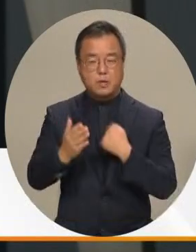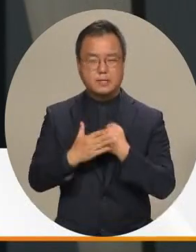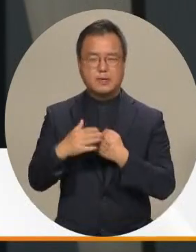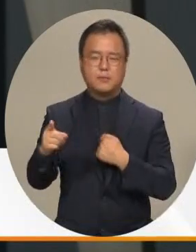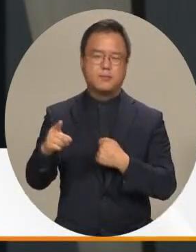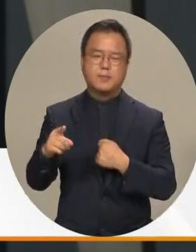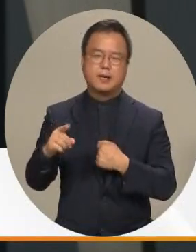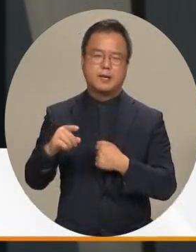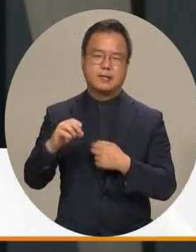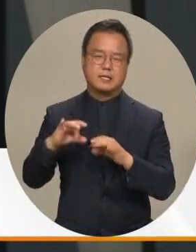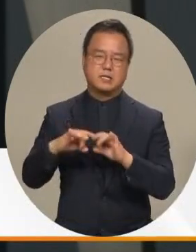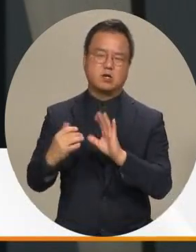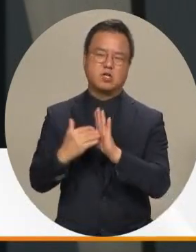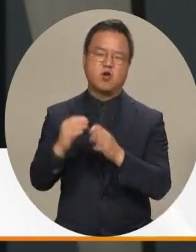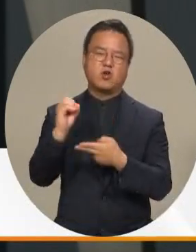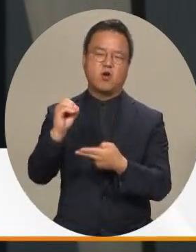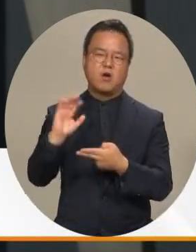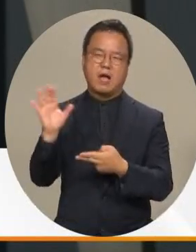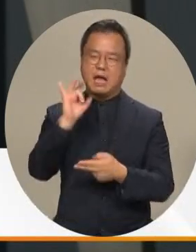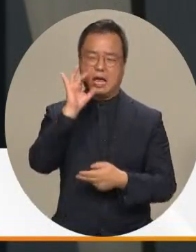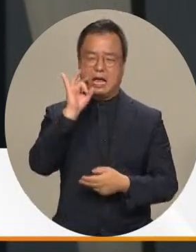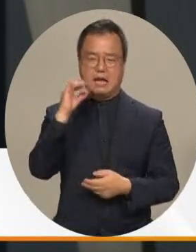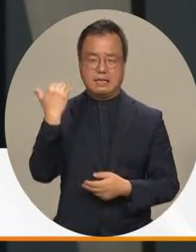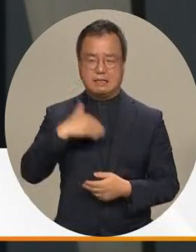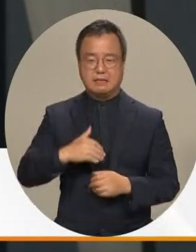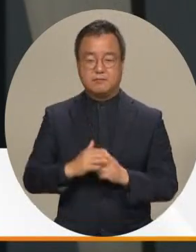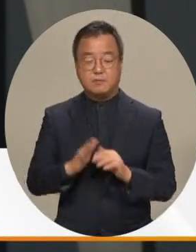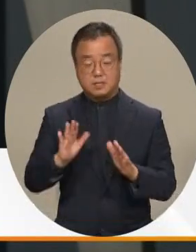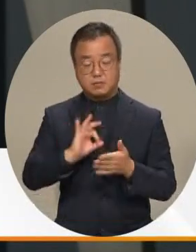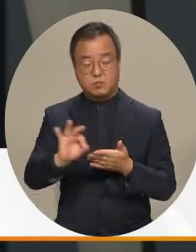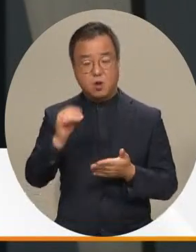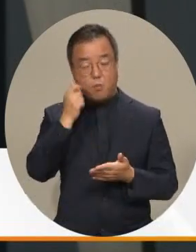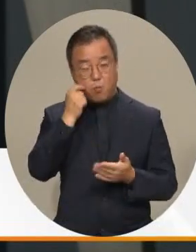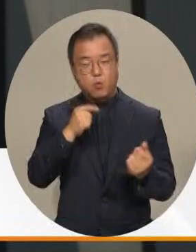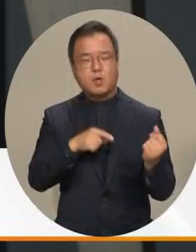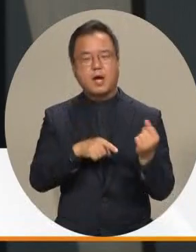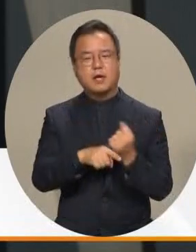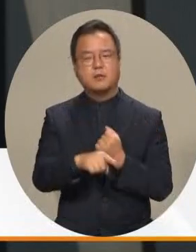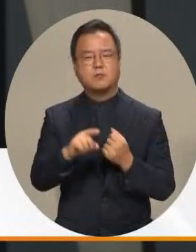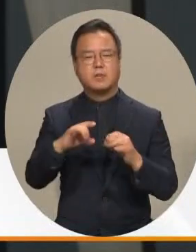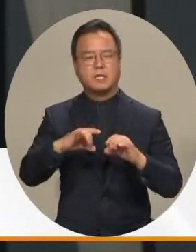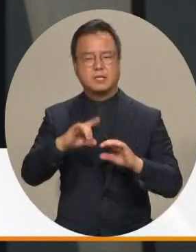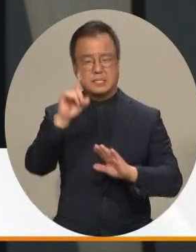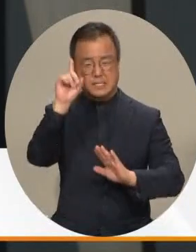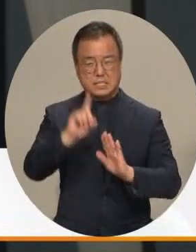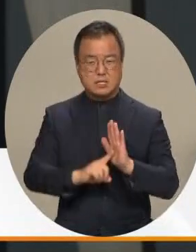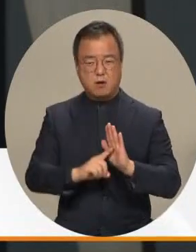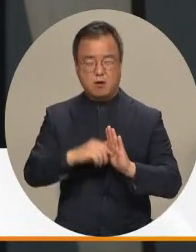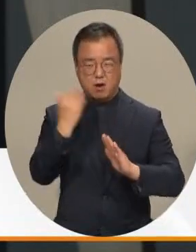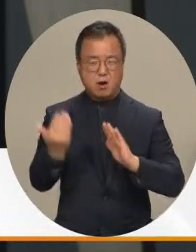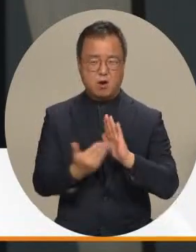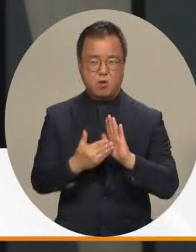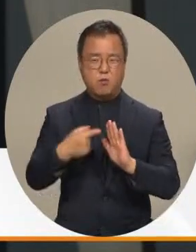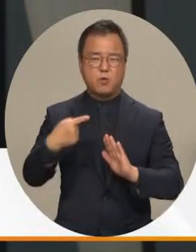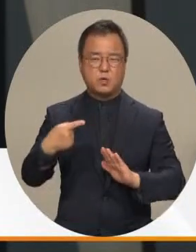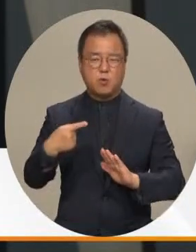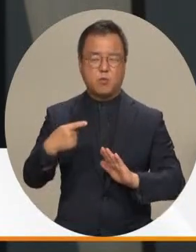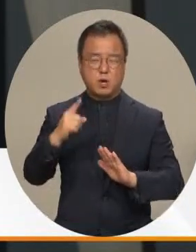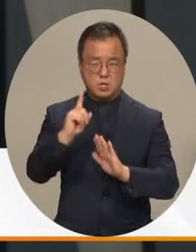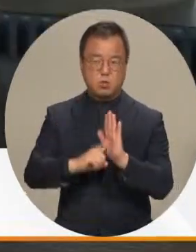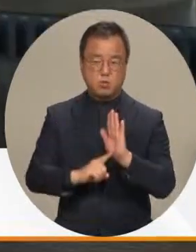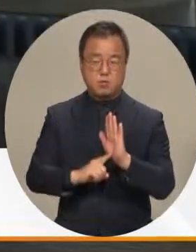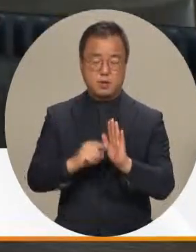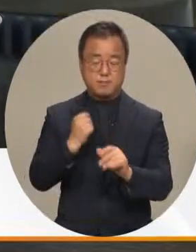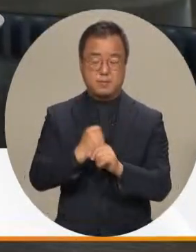한계입니다 전력 수송마의 수정부채를 지금 사용하지 못한 이유가 바로 이런 초저온을 유지해야 되는 문제가 발생하기 때문입니다